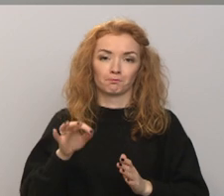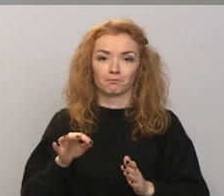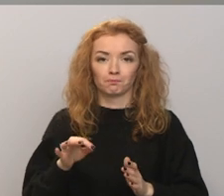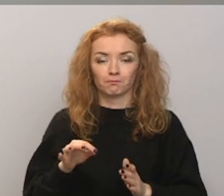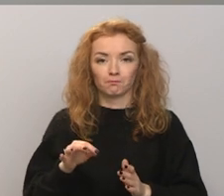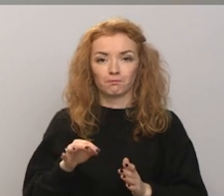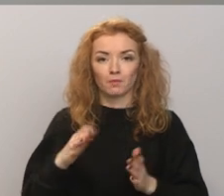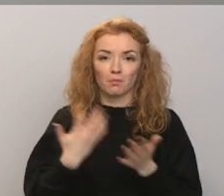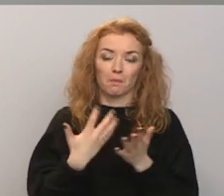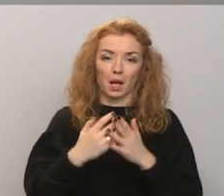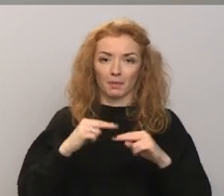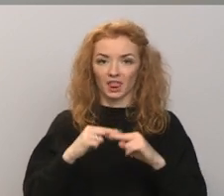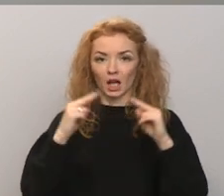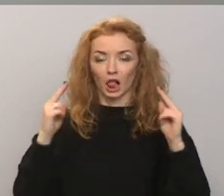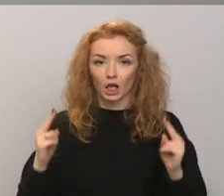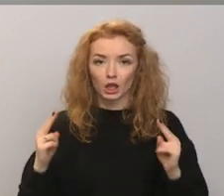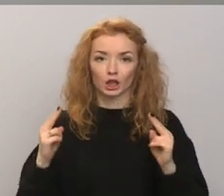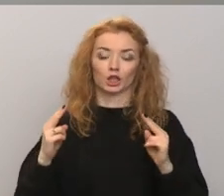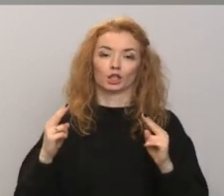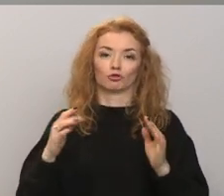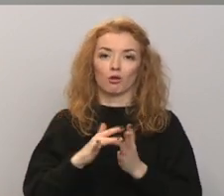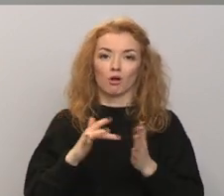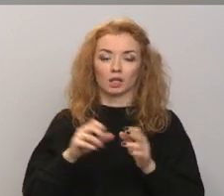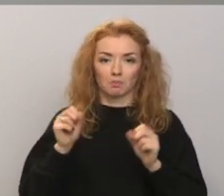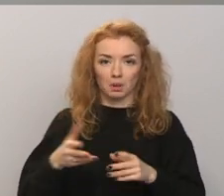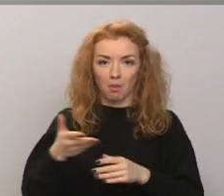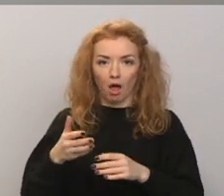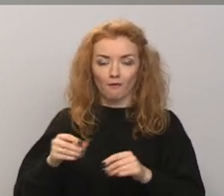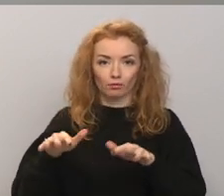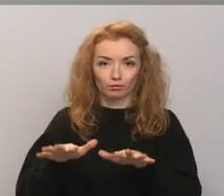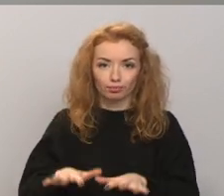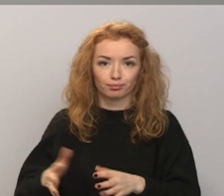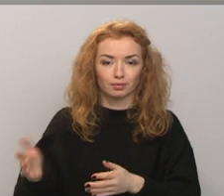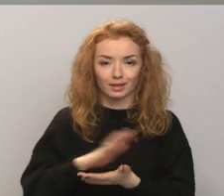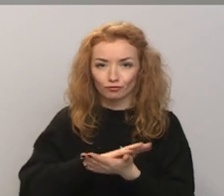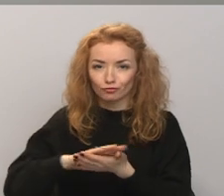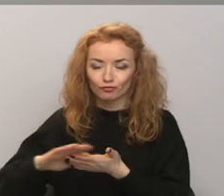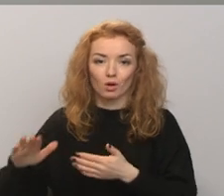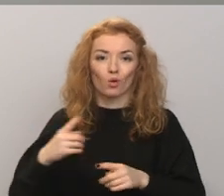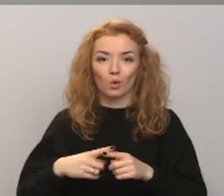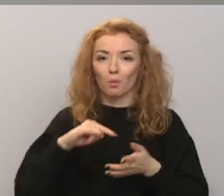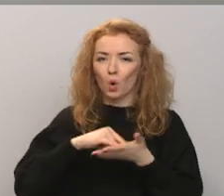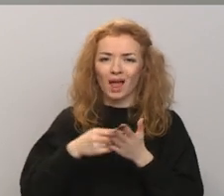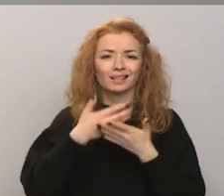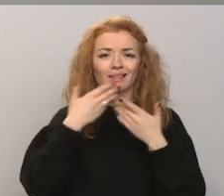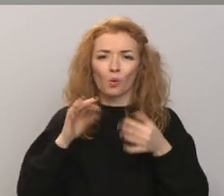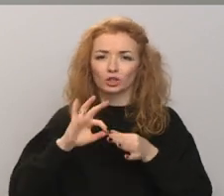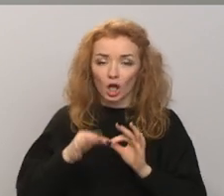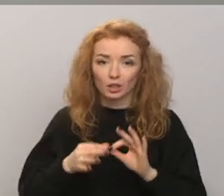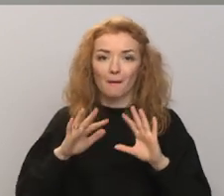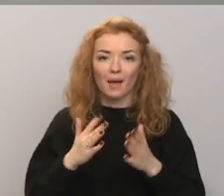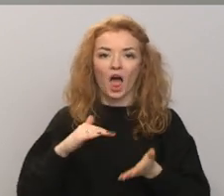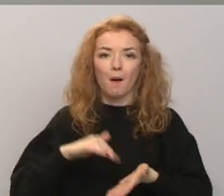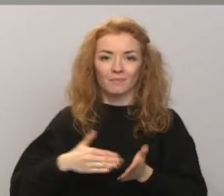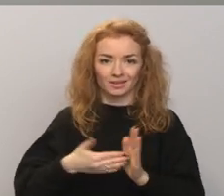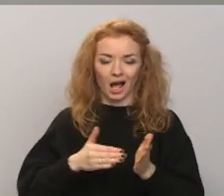kāds tiltiņš, meliorācijas sistēma. Līdz ar to tehniski projekti nav sarežģīti. Sarežģīti ir